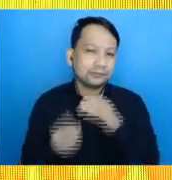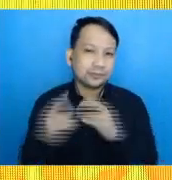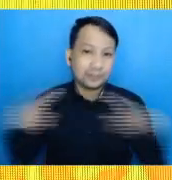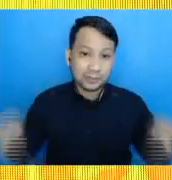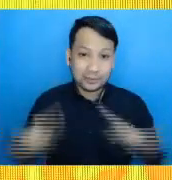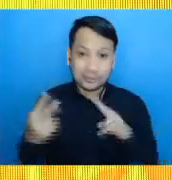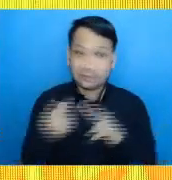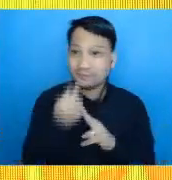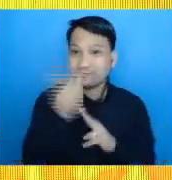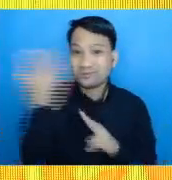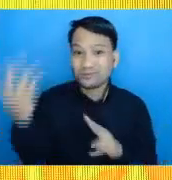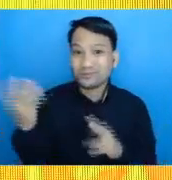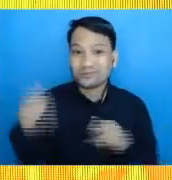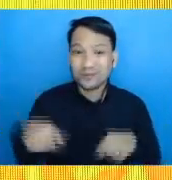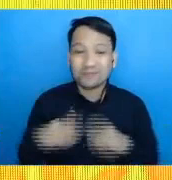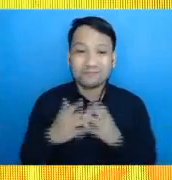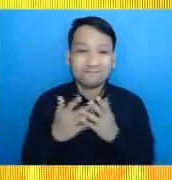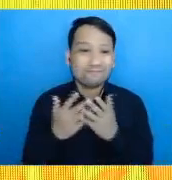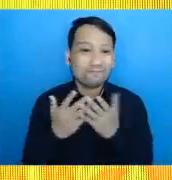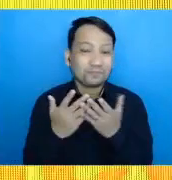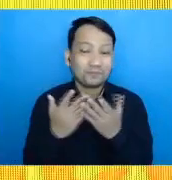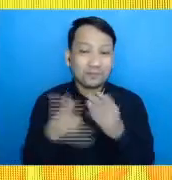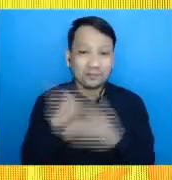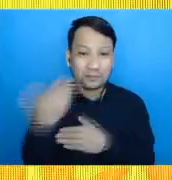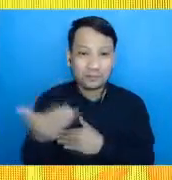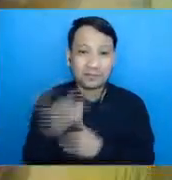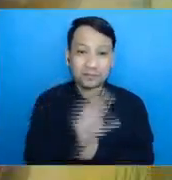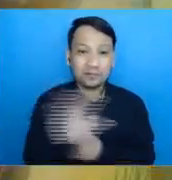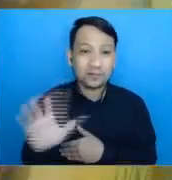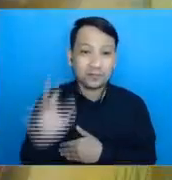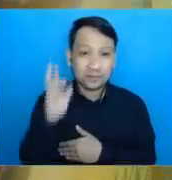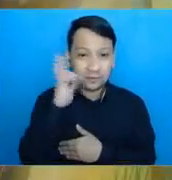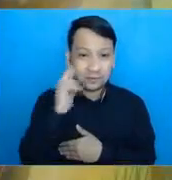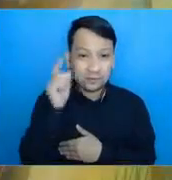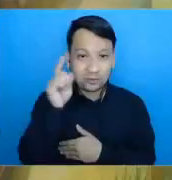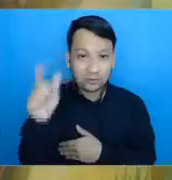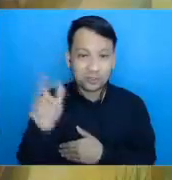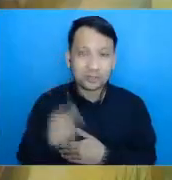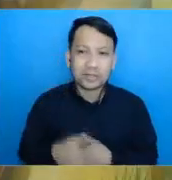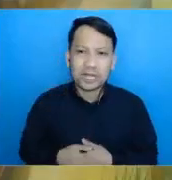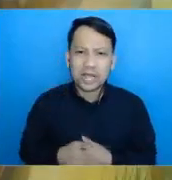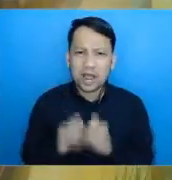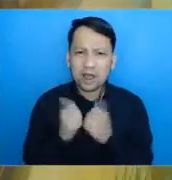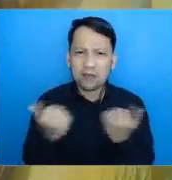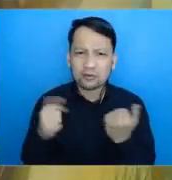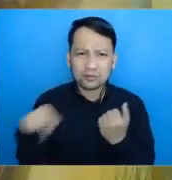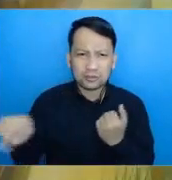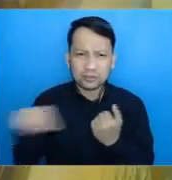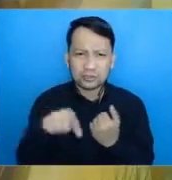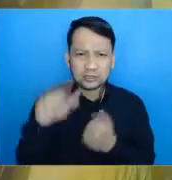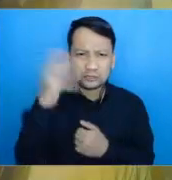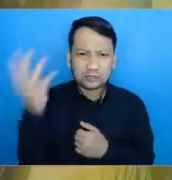last year. Nagbabalita live mula sa frontline si Romel Lopez. Romel, kamusta dyan sa Batangas?